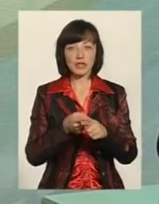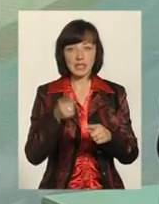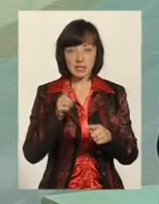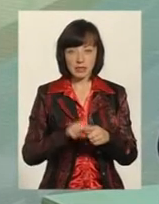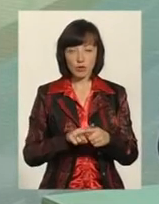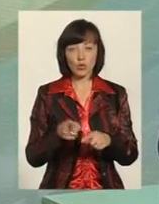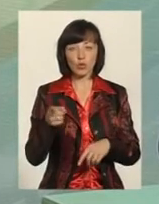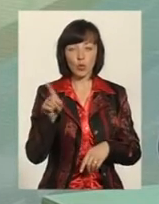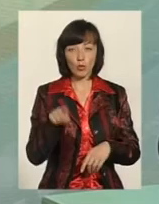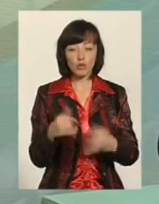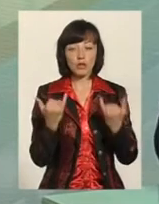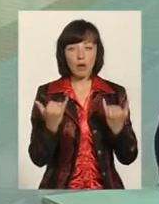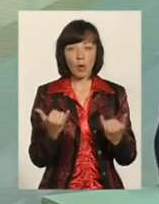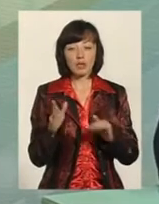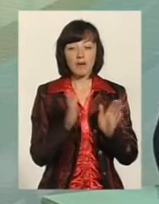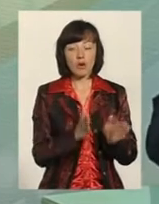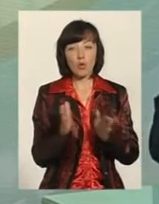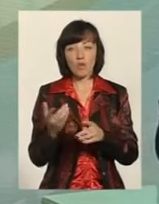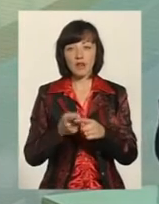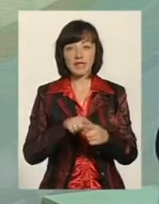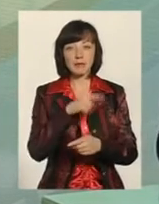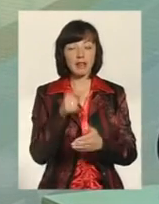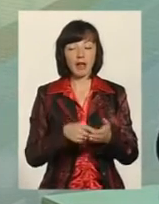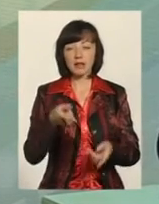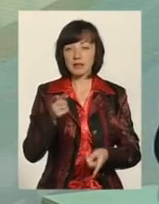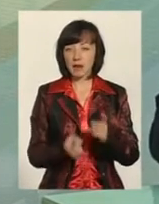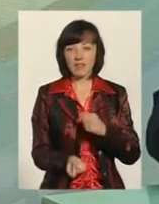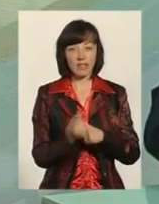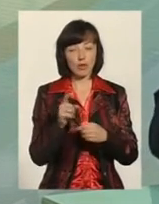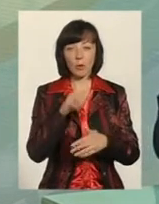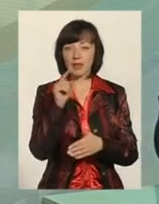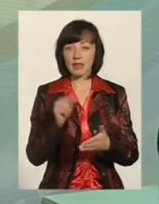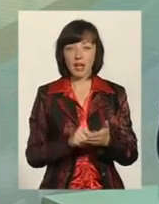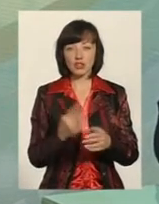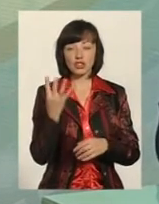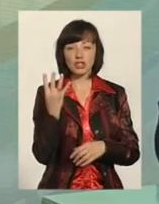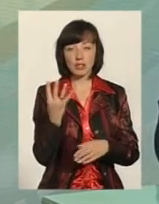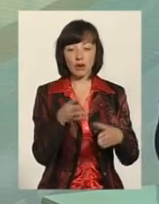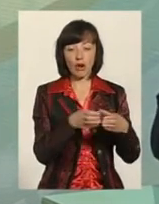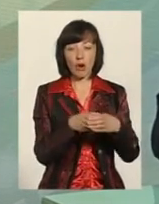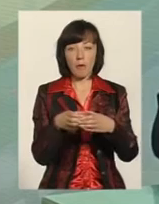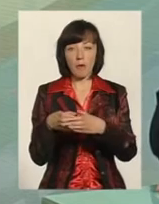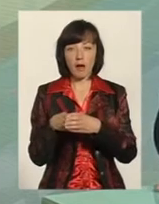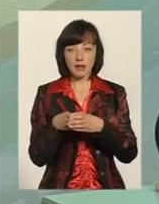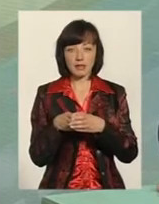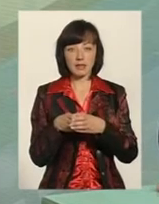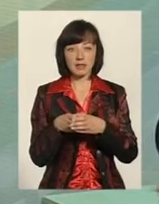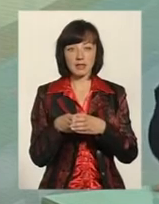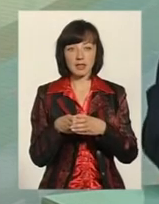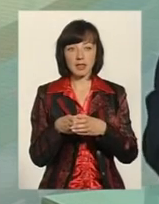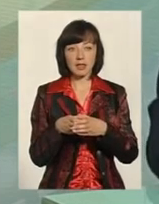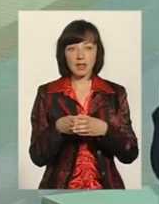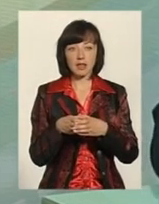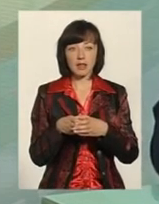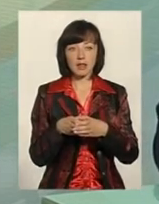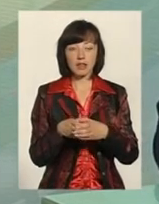Тому сьогодні для того, щоб врегулювати це питання, тому що це насправді виникло питання, чотири громади, ну, будемо так говорити, зарізало ЦВК,